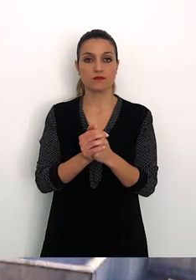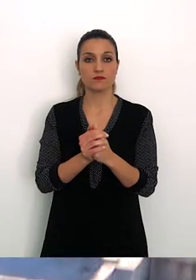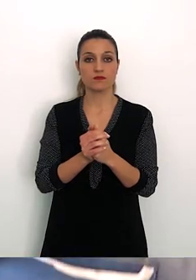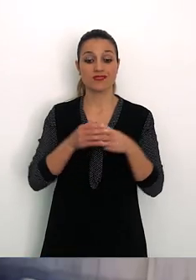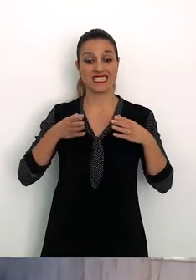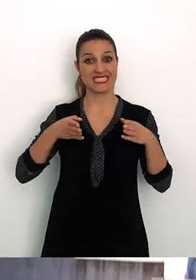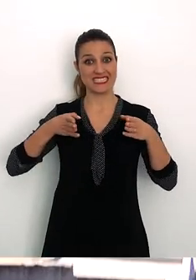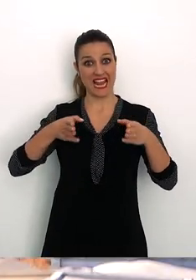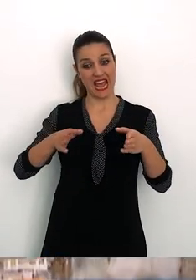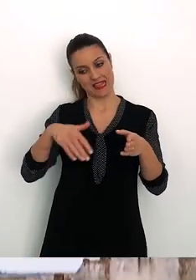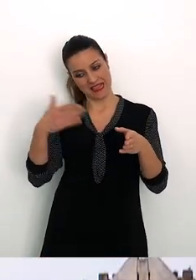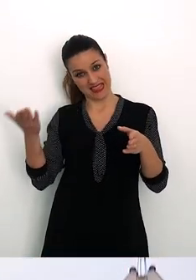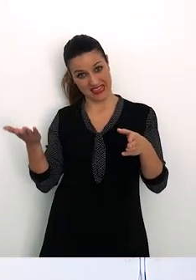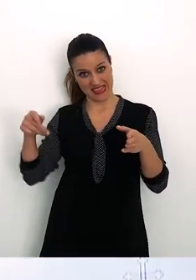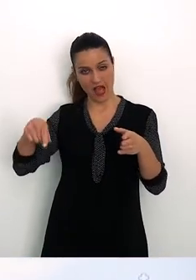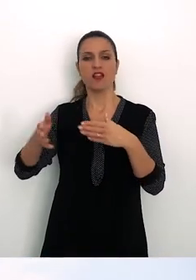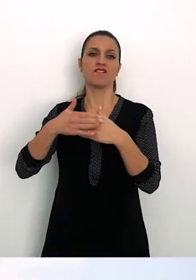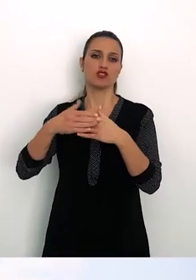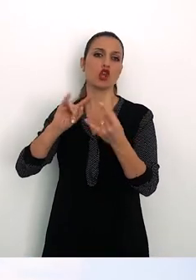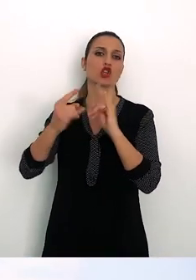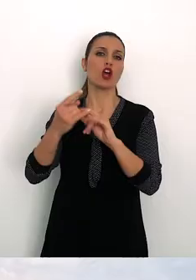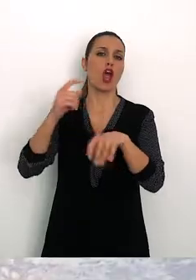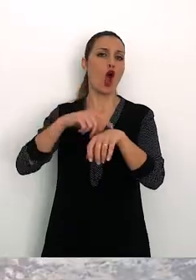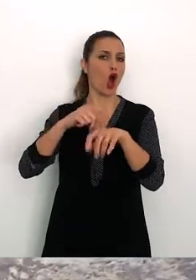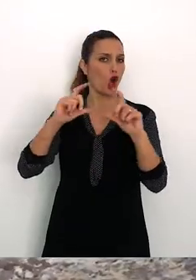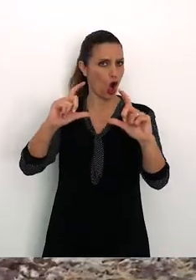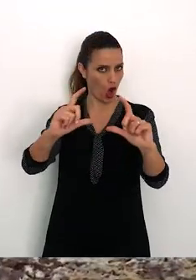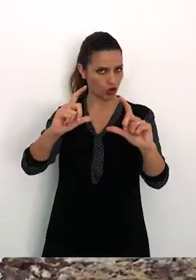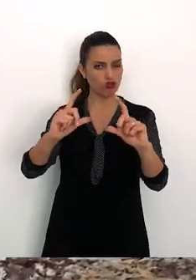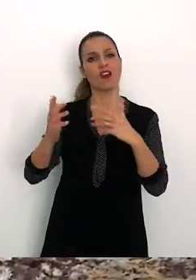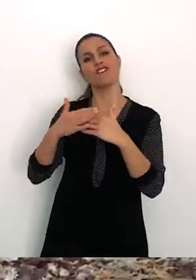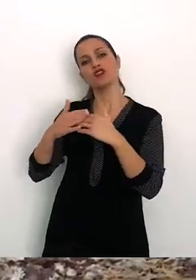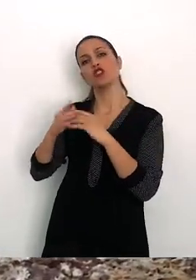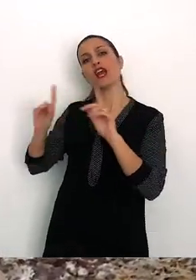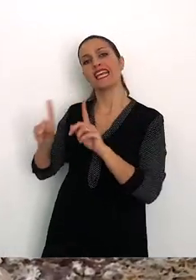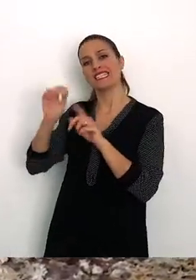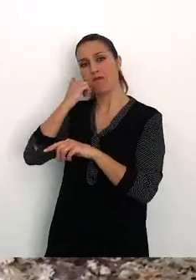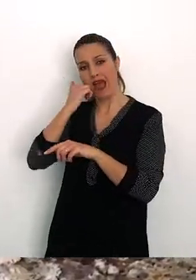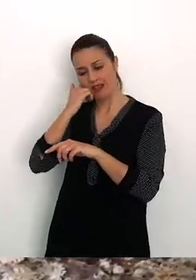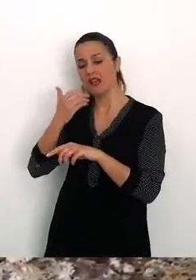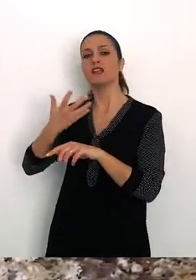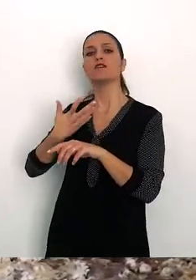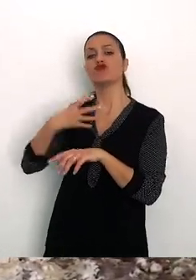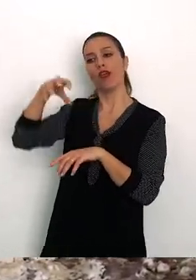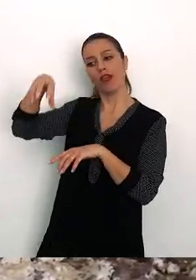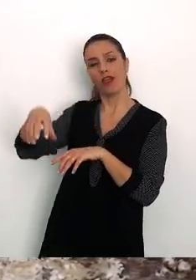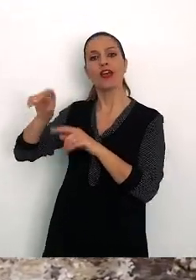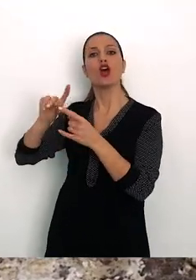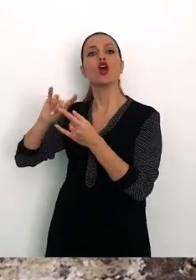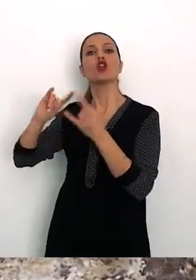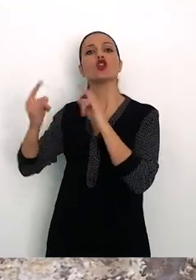Situata sull'altro lato della strada, a pochi metri dalla torre dell'orologio e adiacente alla chiesa matrice di Racale, vi è la torre